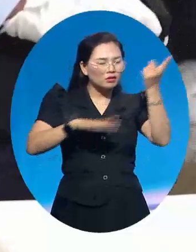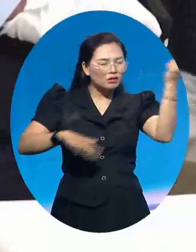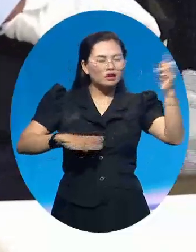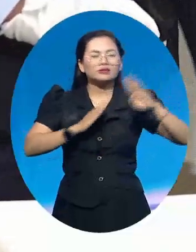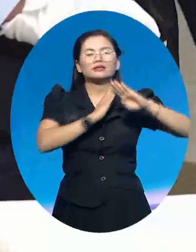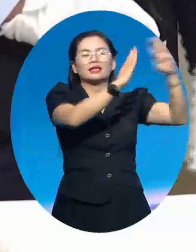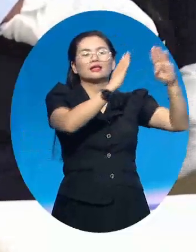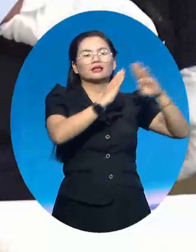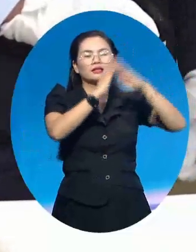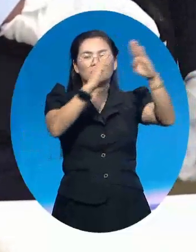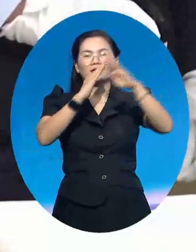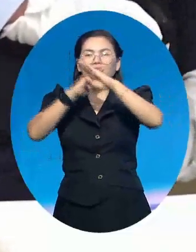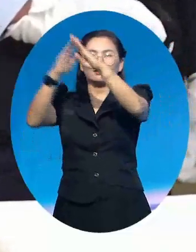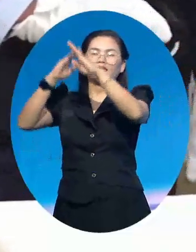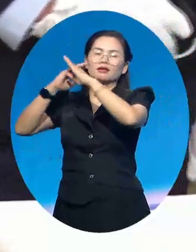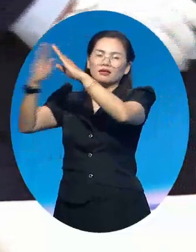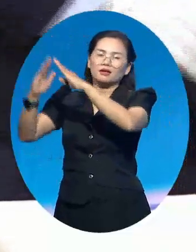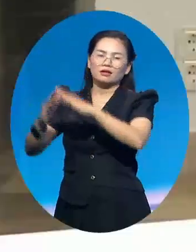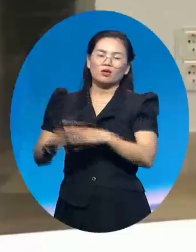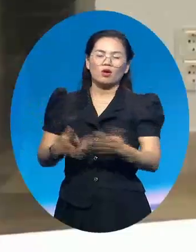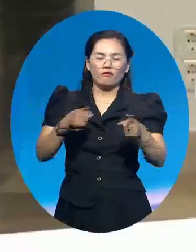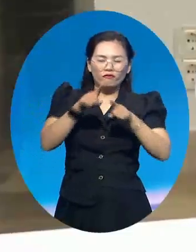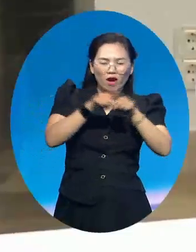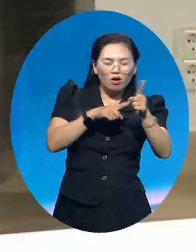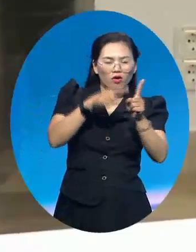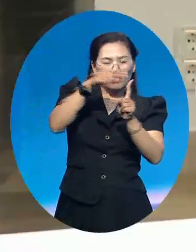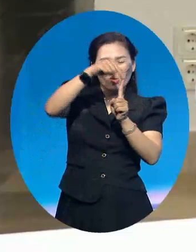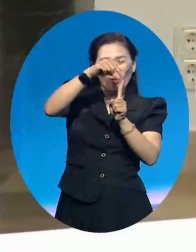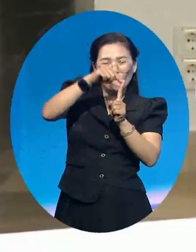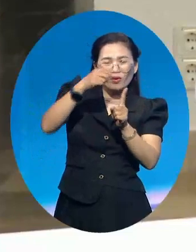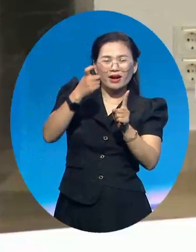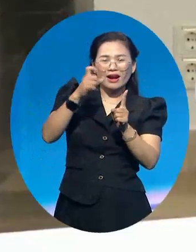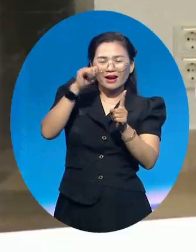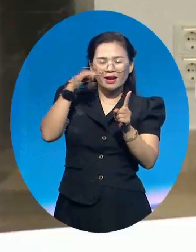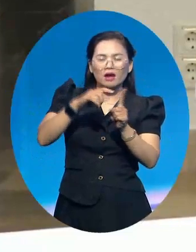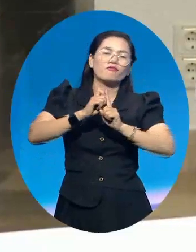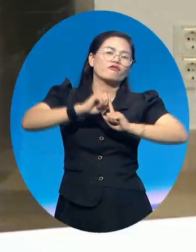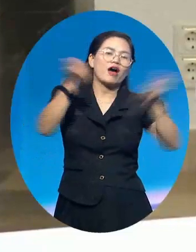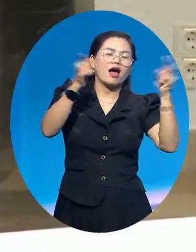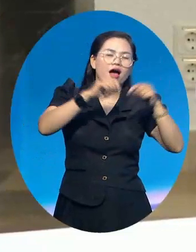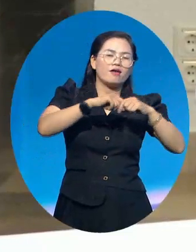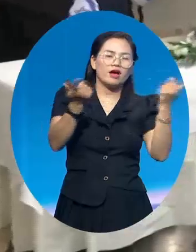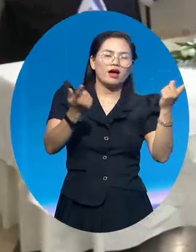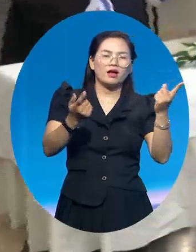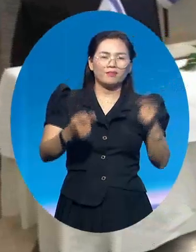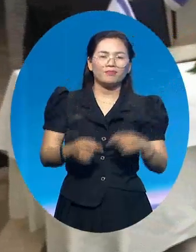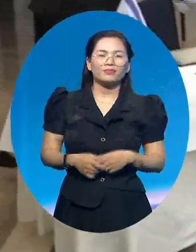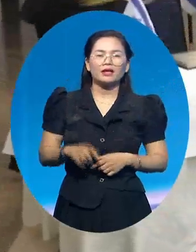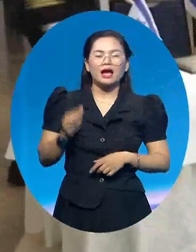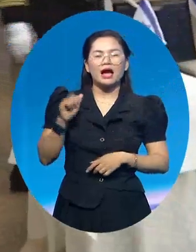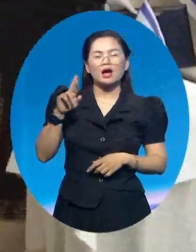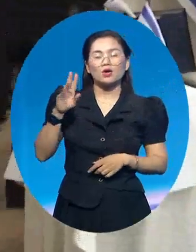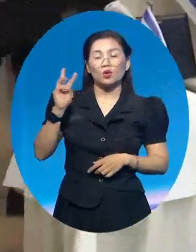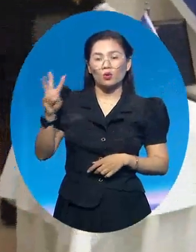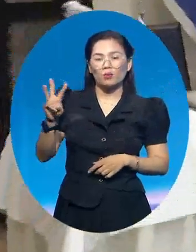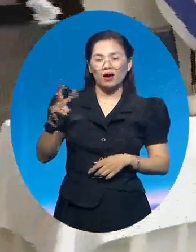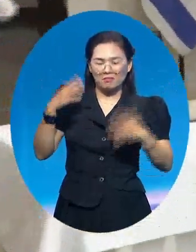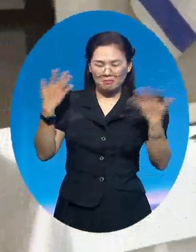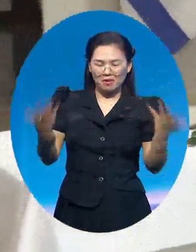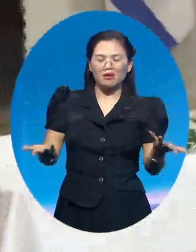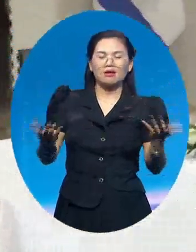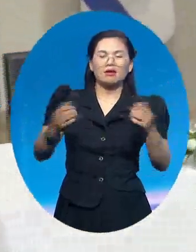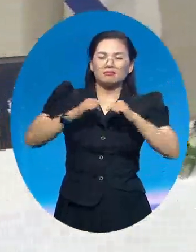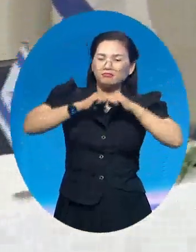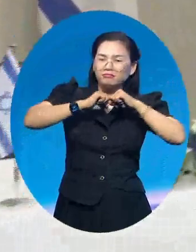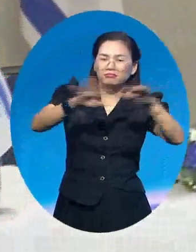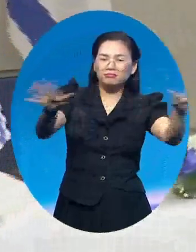đánh chặn tên lửa tầm xa, phá hủy các đầu đạn thông thường ở độ cao đảm bảo an toàn. Arrow 3 lần đầu tiên được triển khai tại một căn